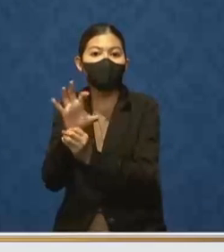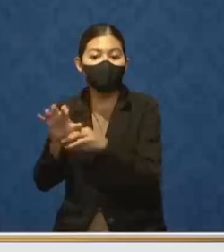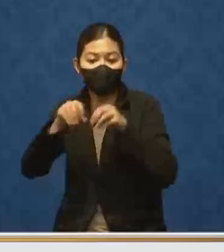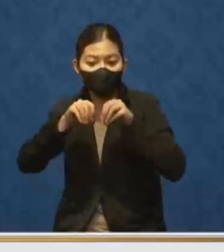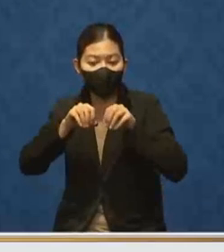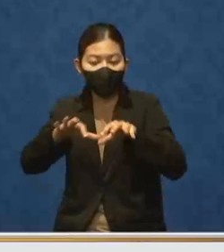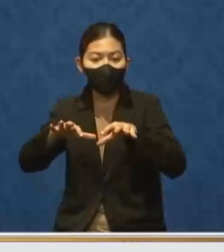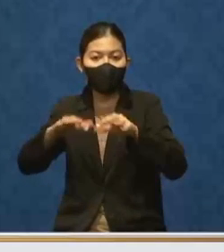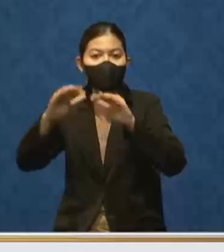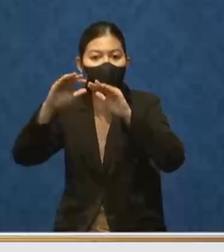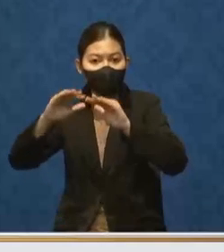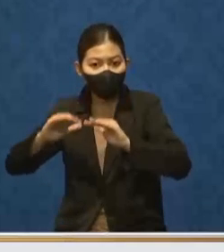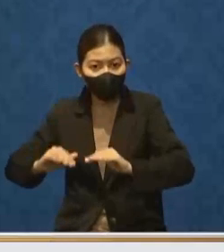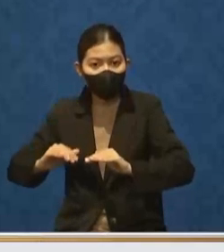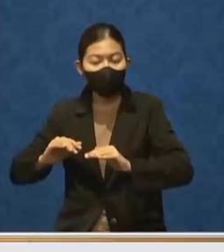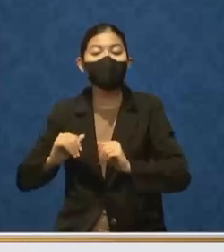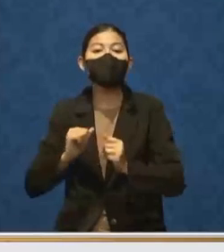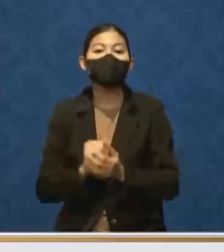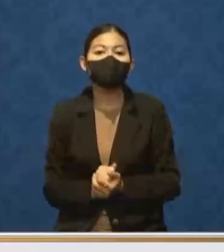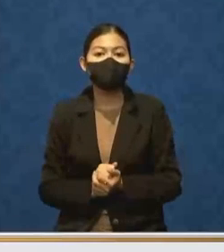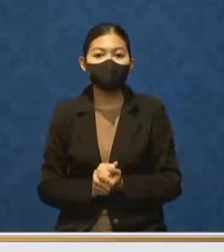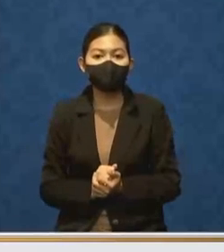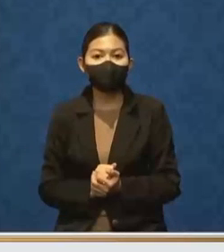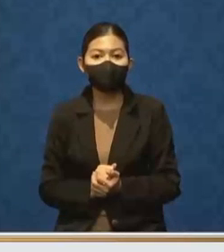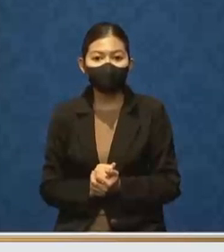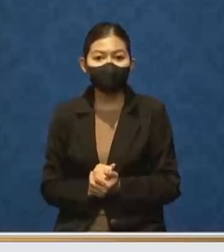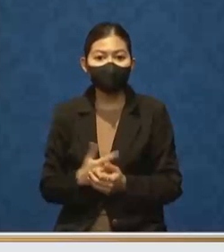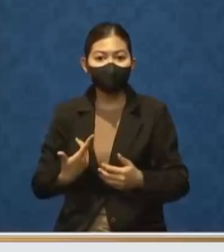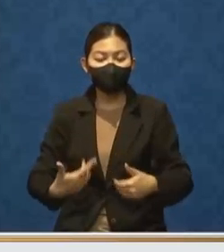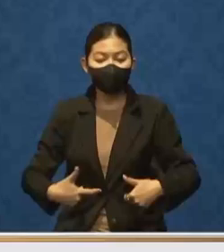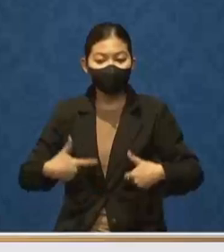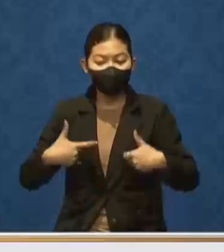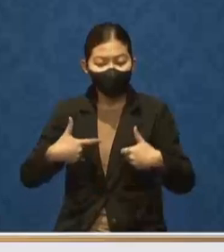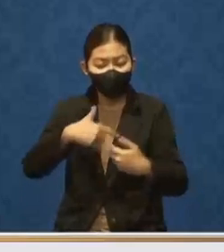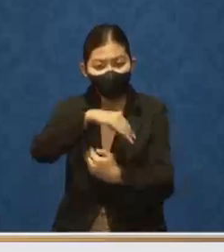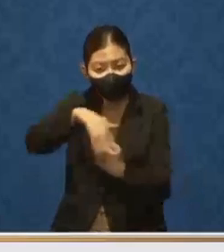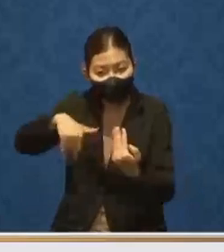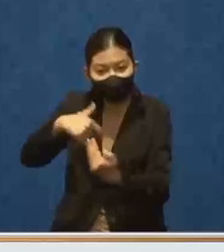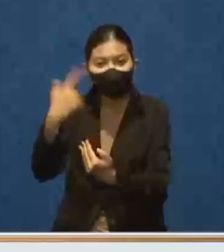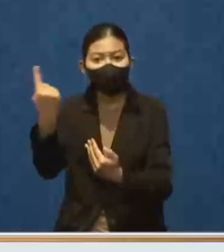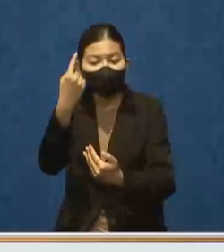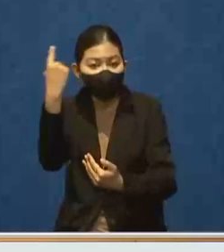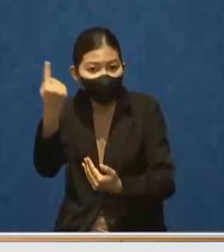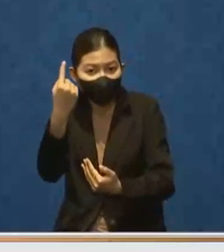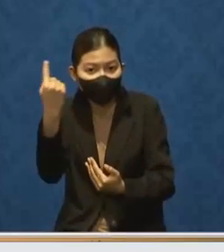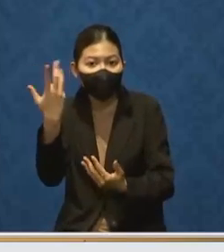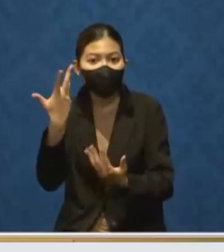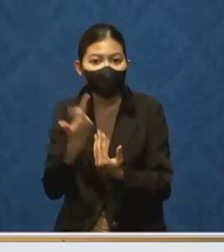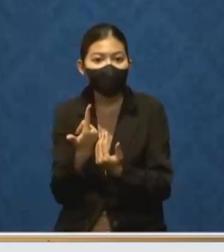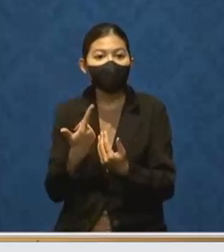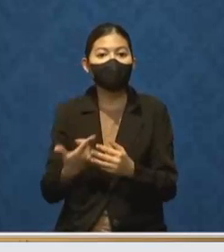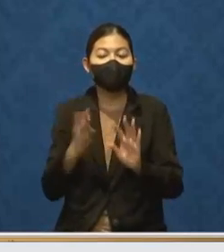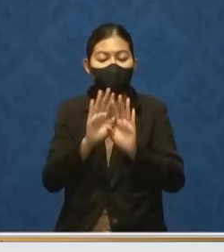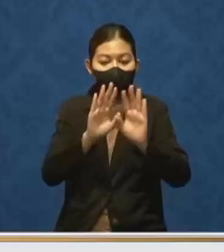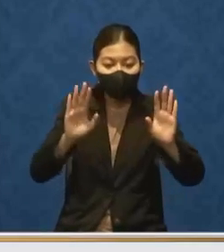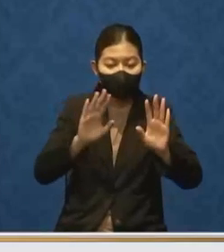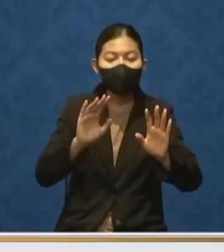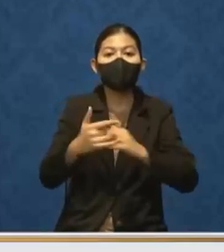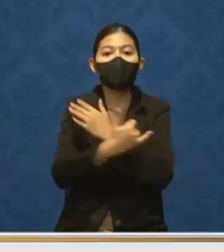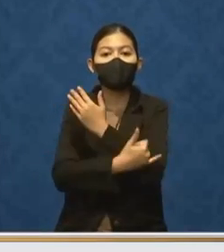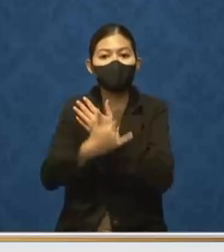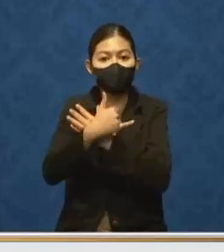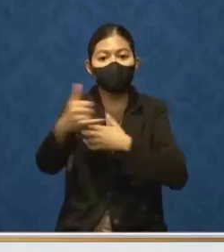ไวรัสโคโรนา2019และการปรับตัวดีขึ้นของภาคการท่องเที่ยวภายใต้มาตรการเปิดรับนักท่องเที่ยวต่างชา